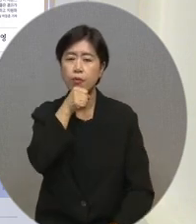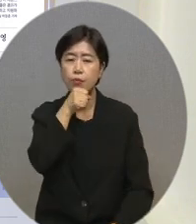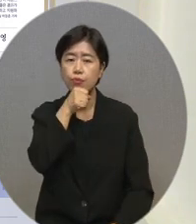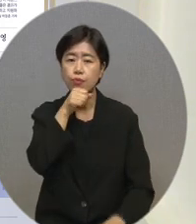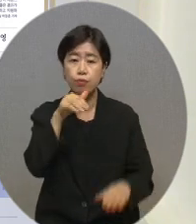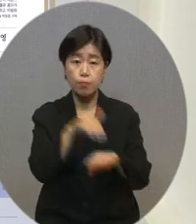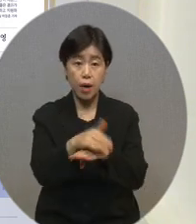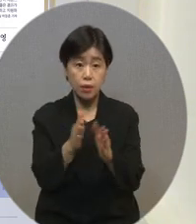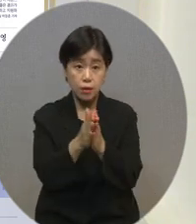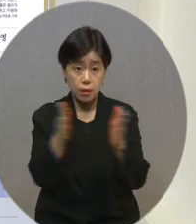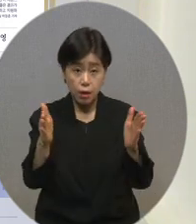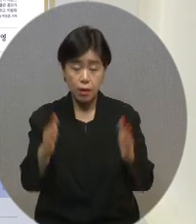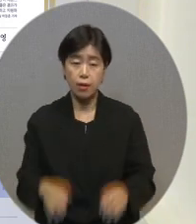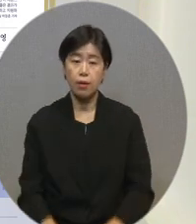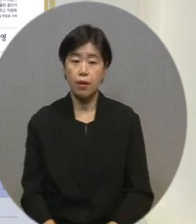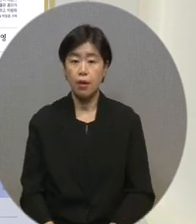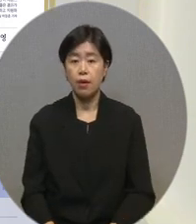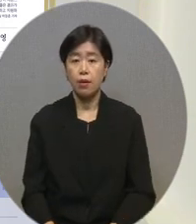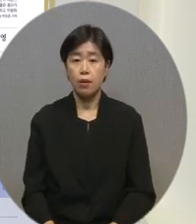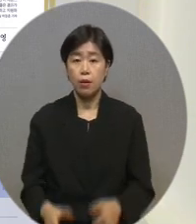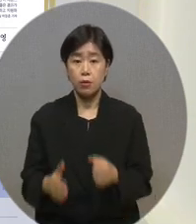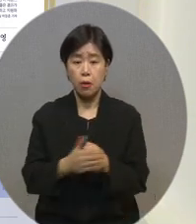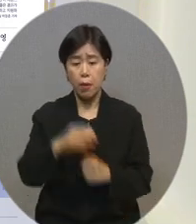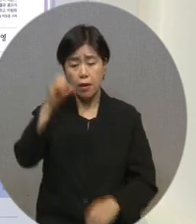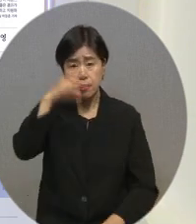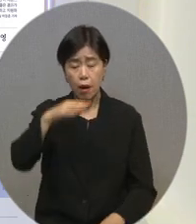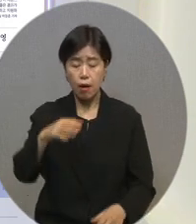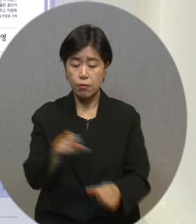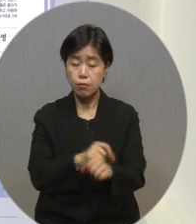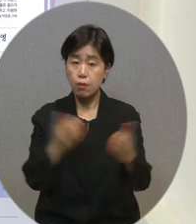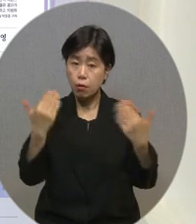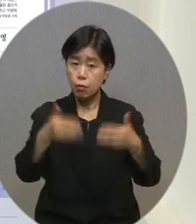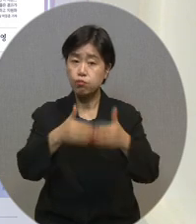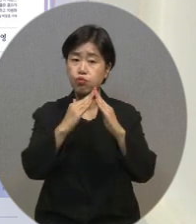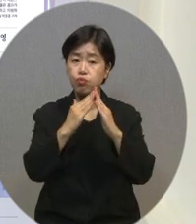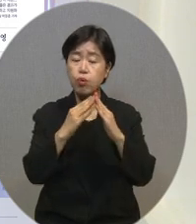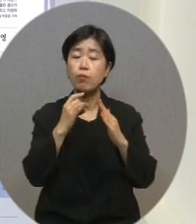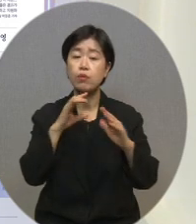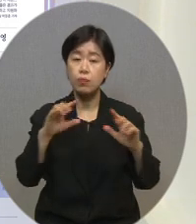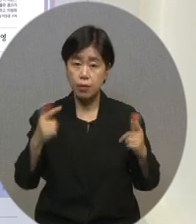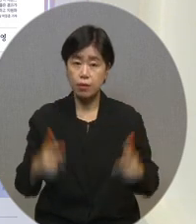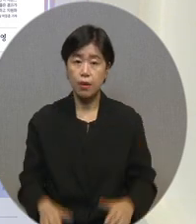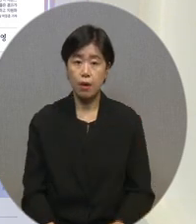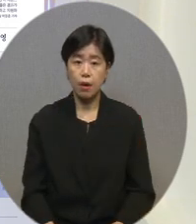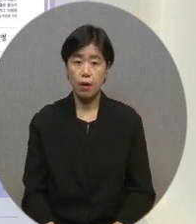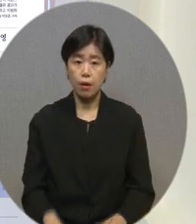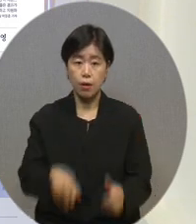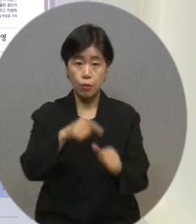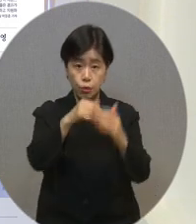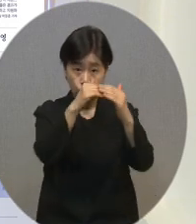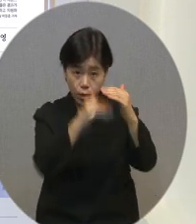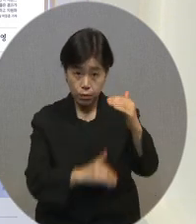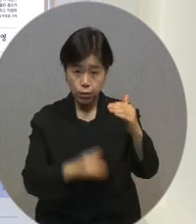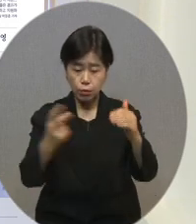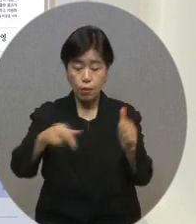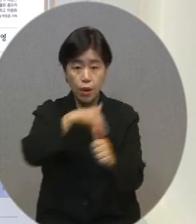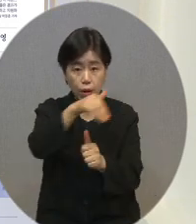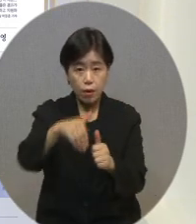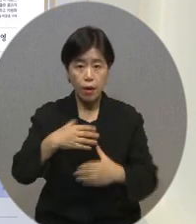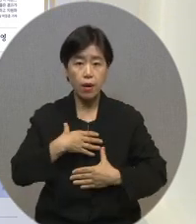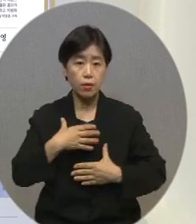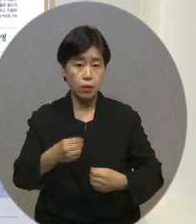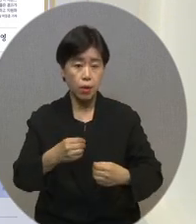본격적으로 시행되는만큼 단순히 학교를 짓는 부분에 치중할 것이 아니라 교육 과정이나 환경